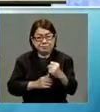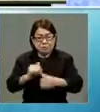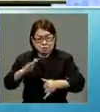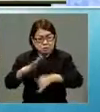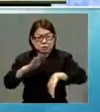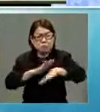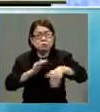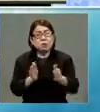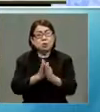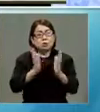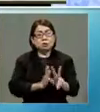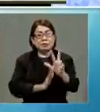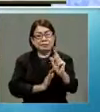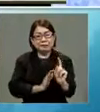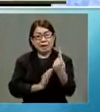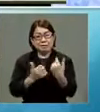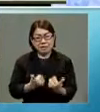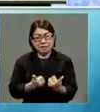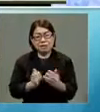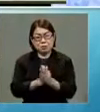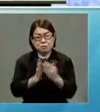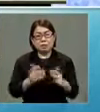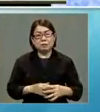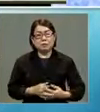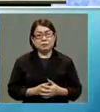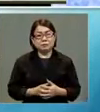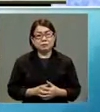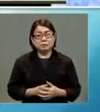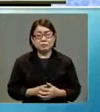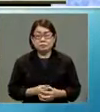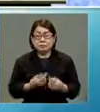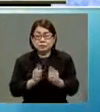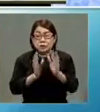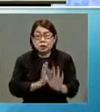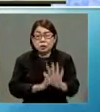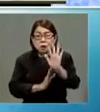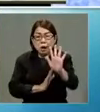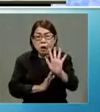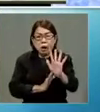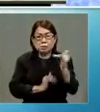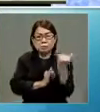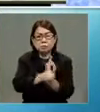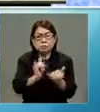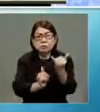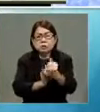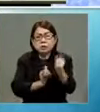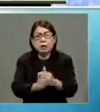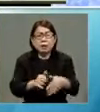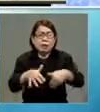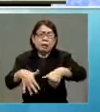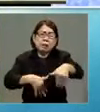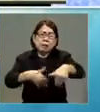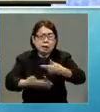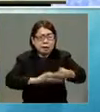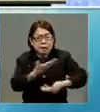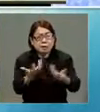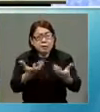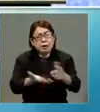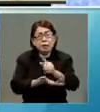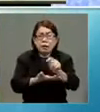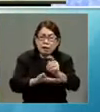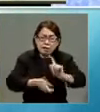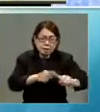น้อง3คนนี้ที่เข้ามาอยู่ตรงนี้ด้วยนะครับแล้วก็5คนไปสถานที่ชุมชนที่ตลาดนัดนะครับแล้วก็ส